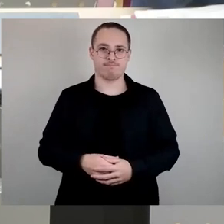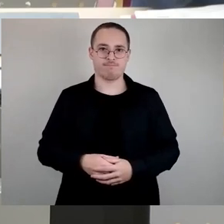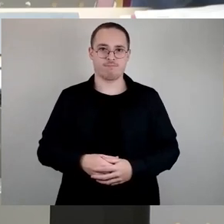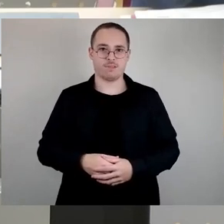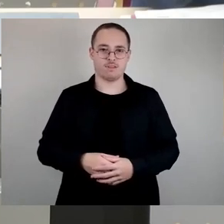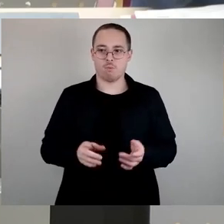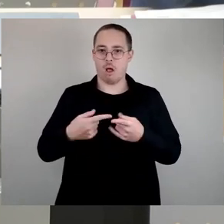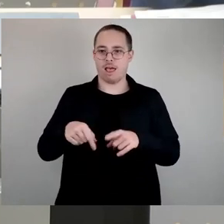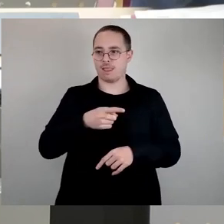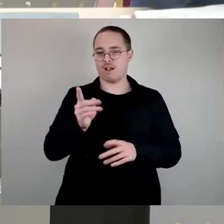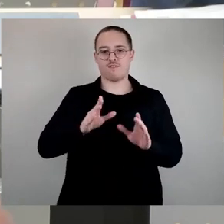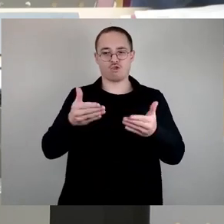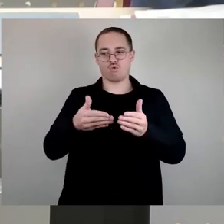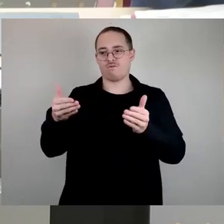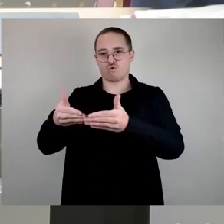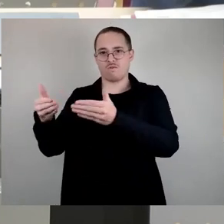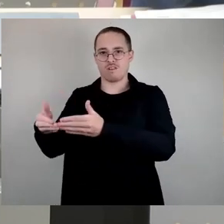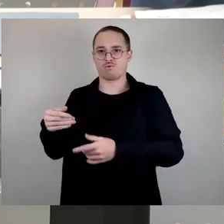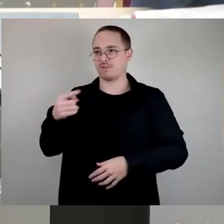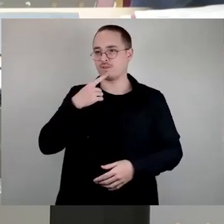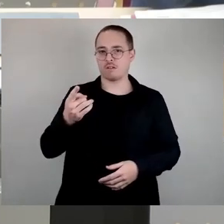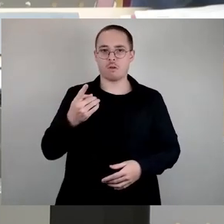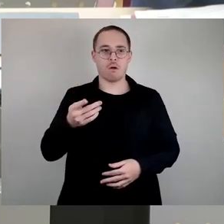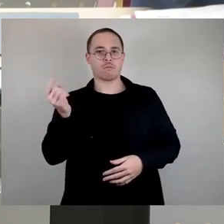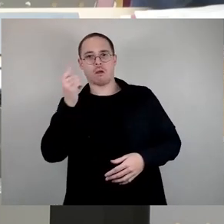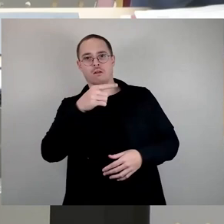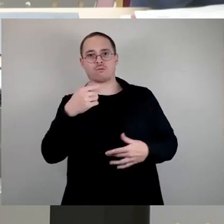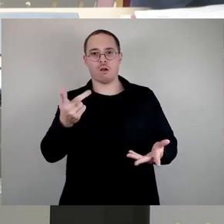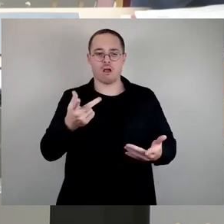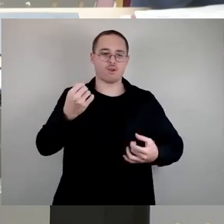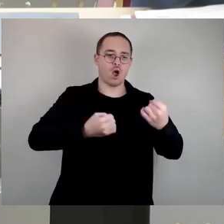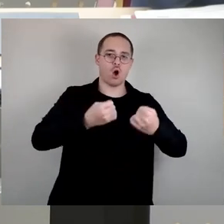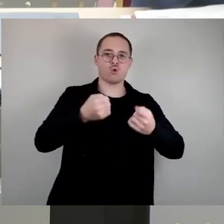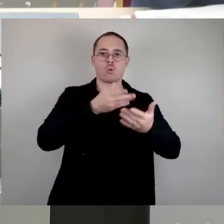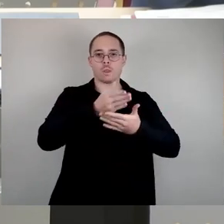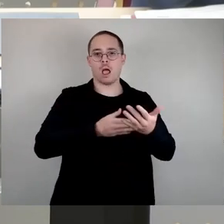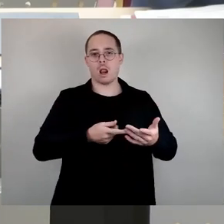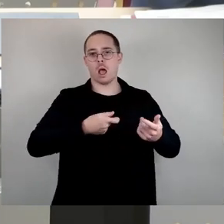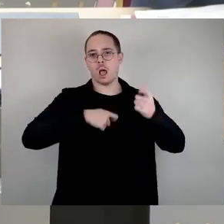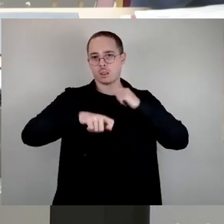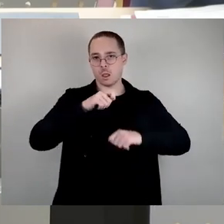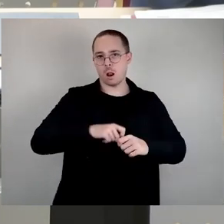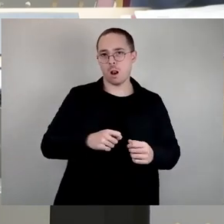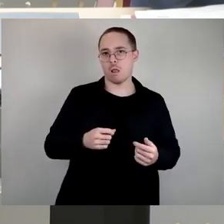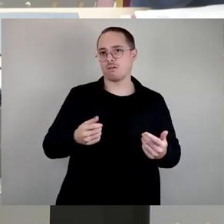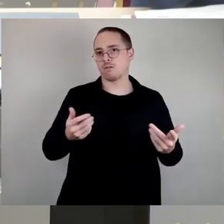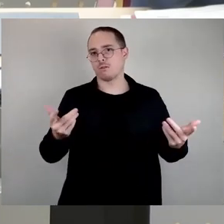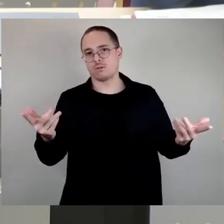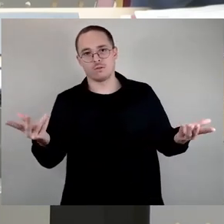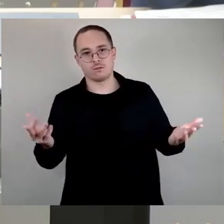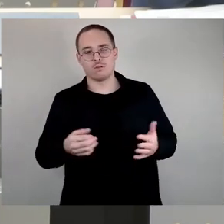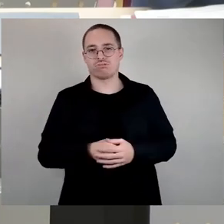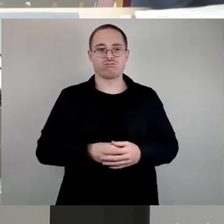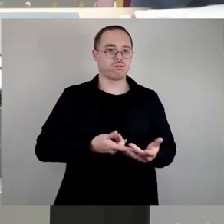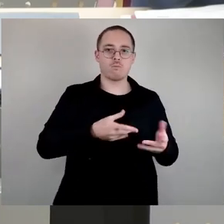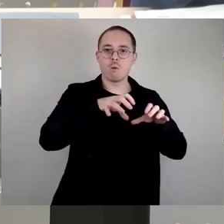da hinten, das ist dort, dort haben wir noch einen Autoteilehandel, wir haben im Prinzip dort schon einen Möbelmarkt stehen, die